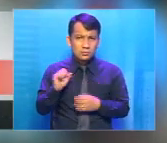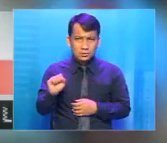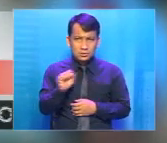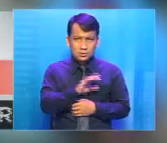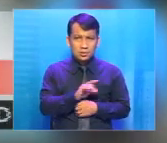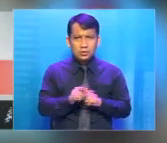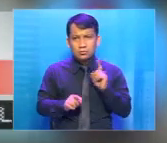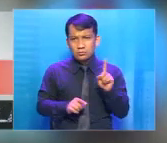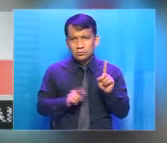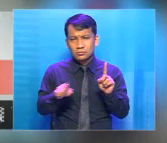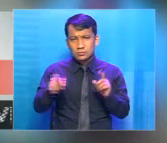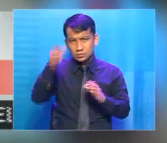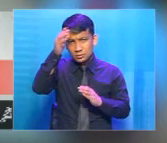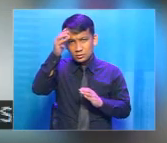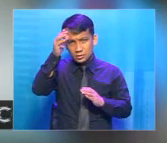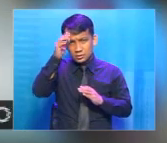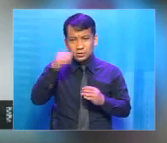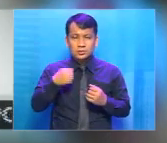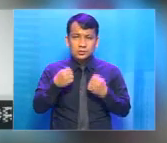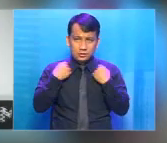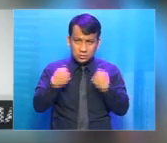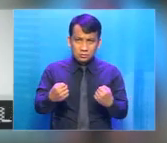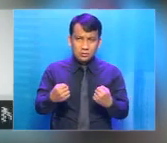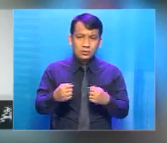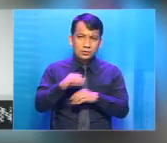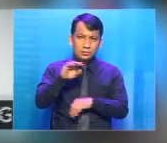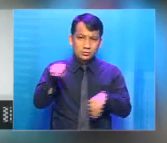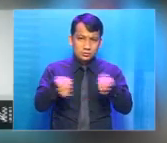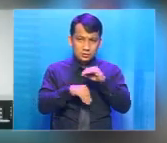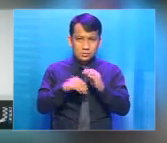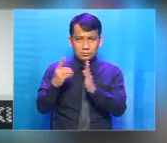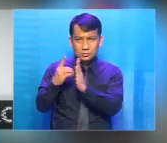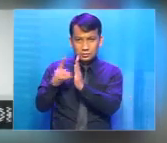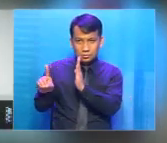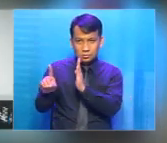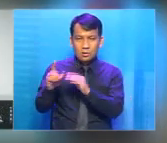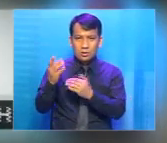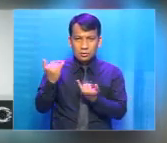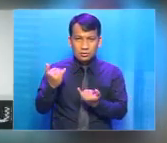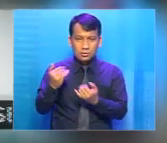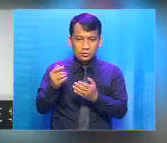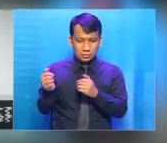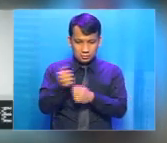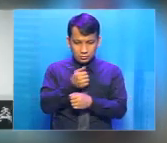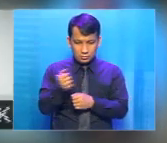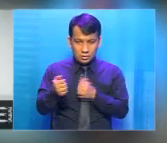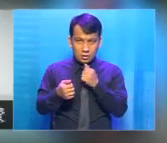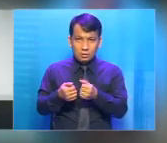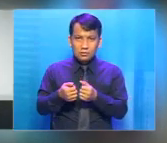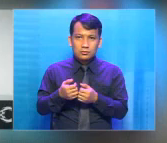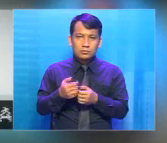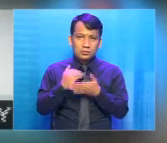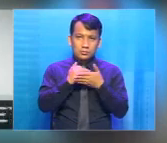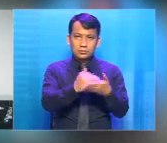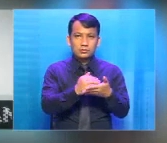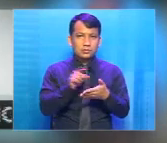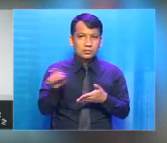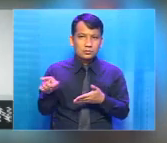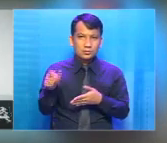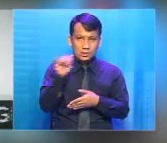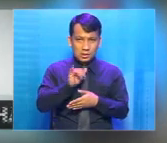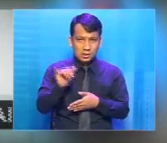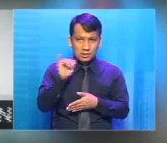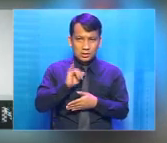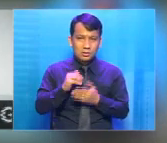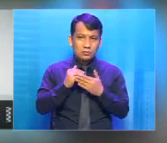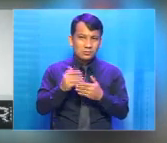and one cancer survivor na nagpalit na siya ng pintuan niya and nagbumasto siya just to avoid lang yung inuman.